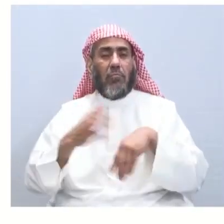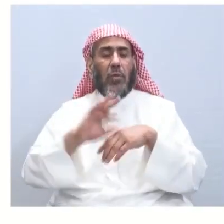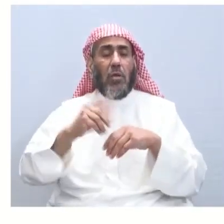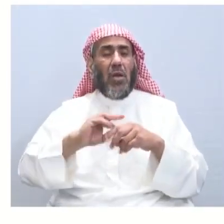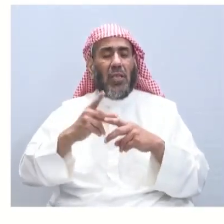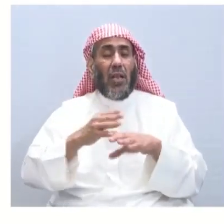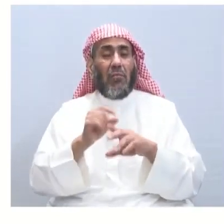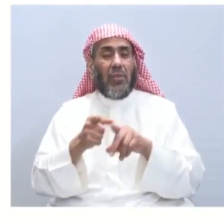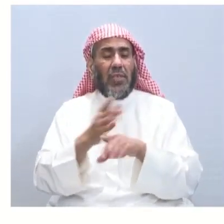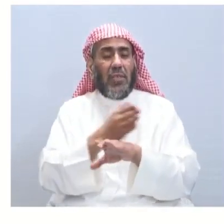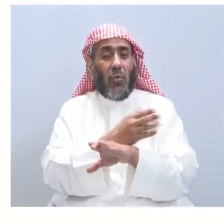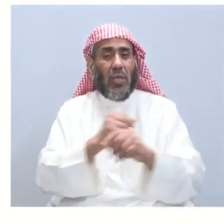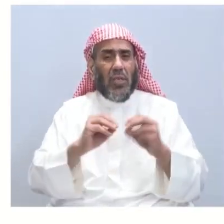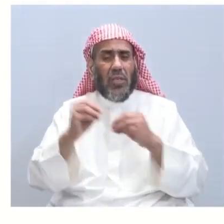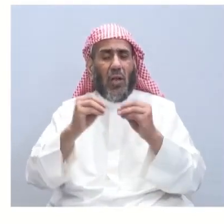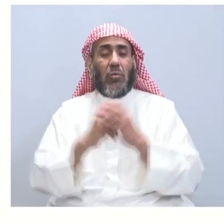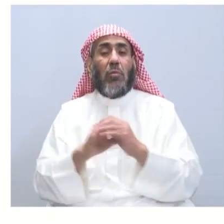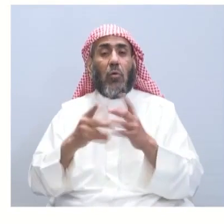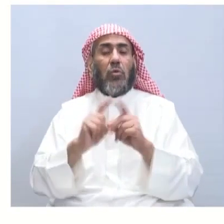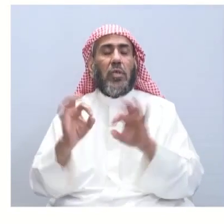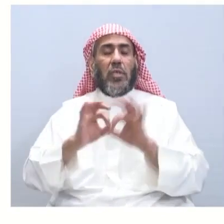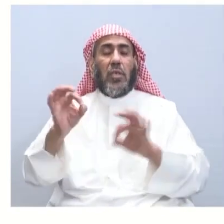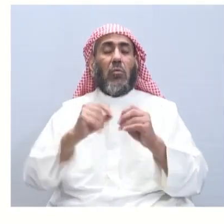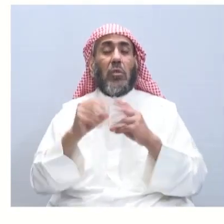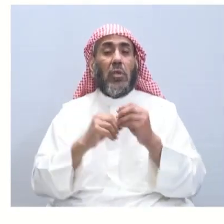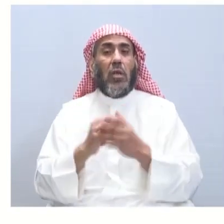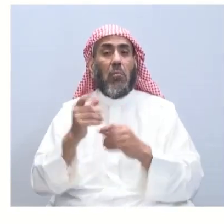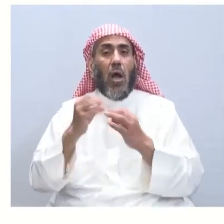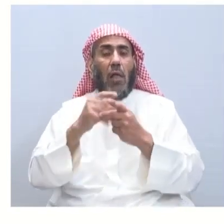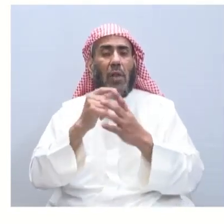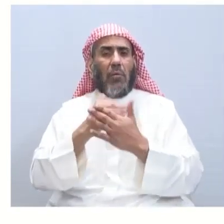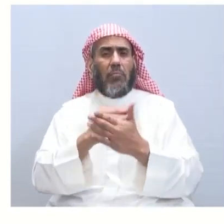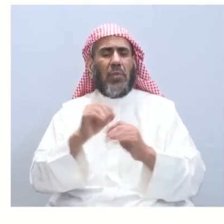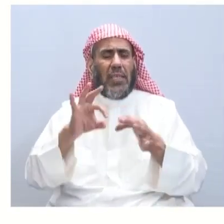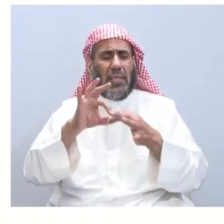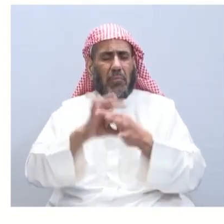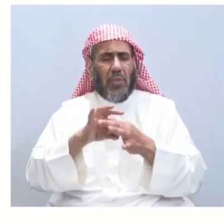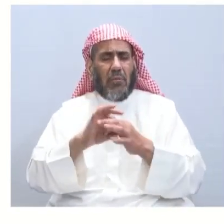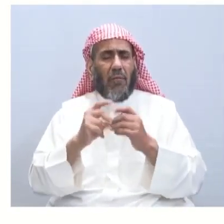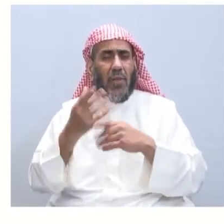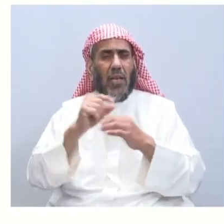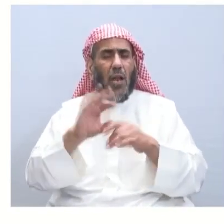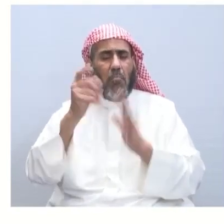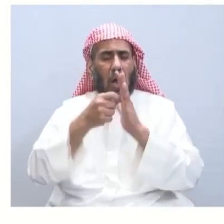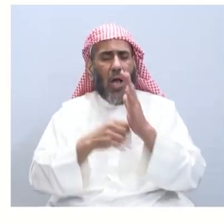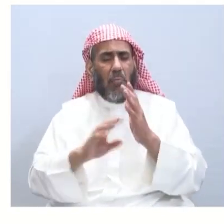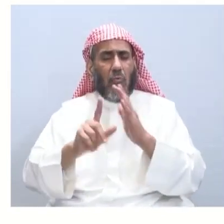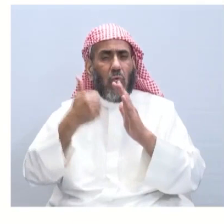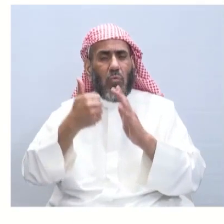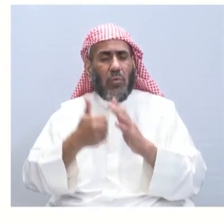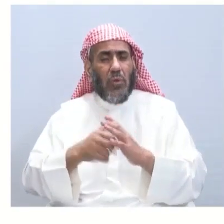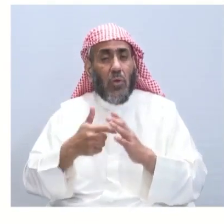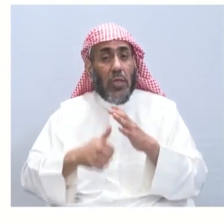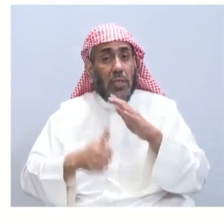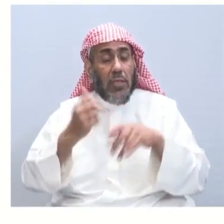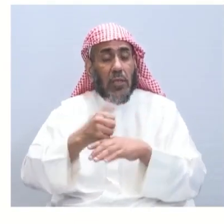اختلاف زوايا او زاويه التناول اجتماعيا او سياسيا او اقتصاد المقاله في الادب العربي ارتبطت فن المقاله منذ نش ارتبط فن